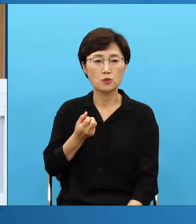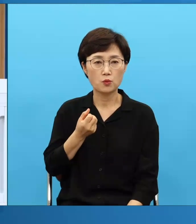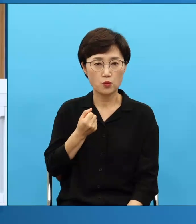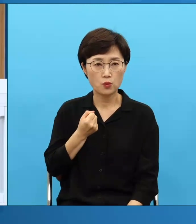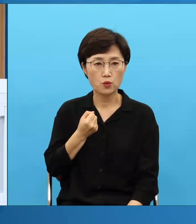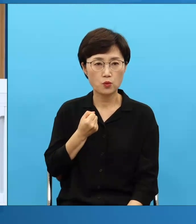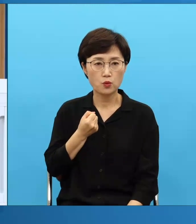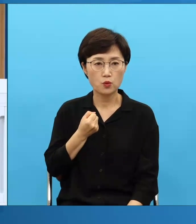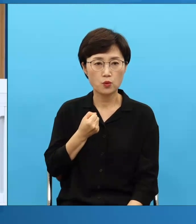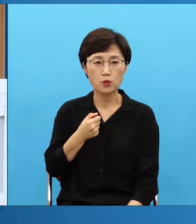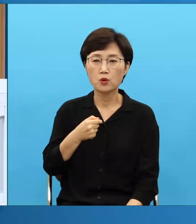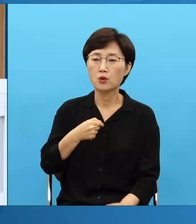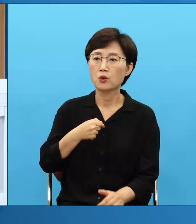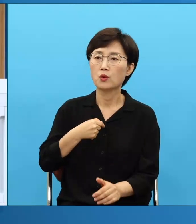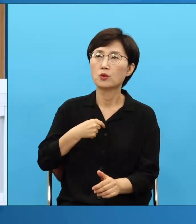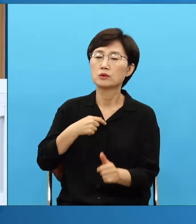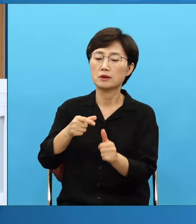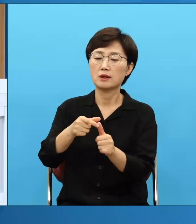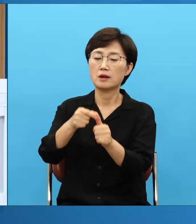따가지고